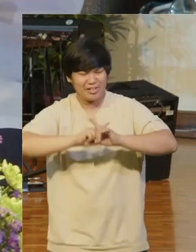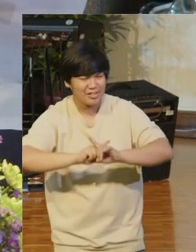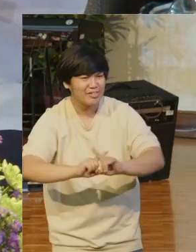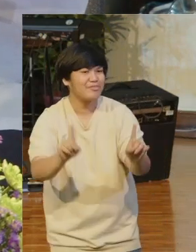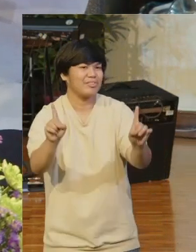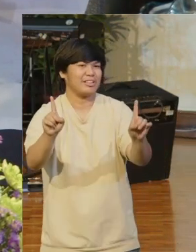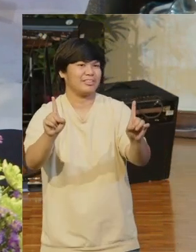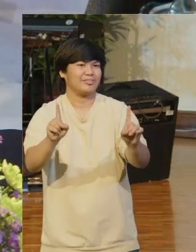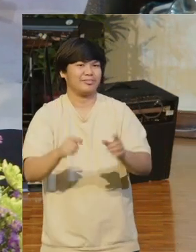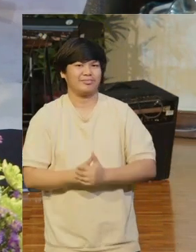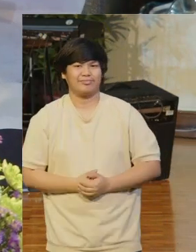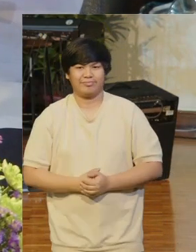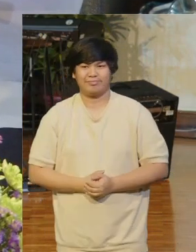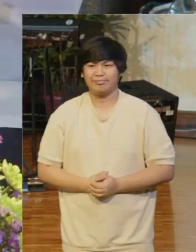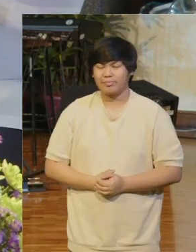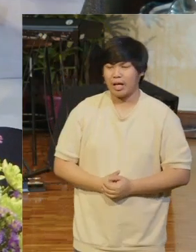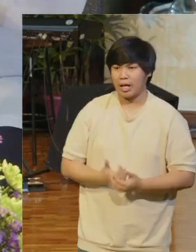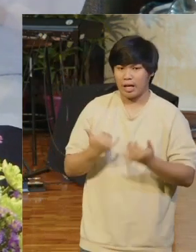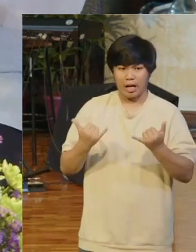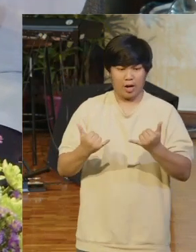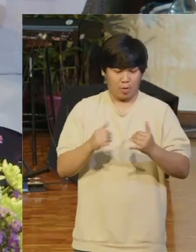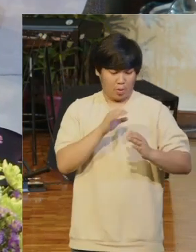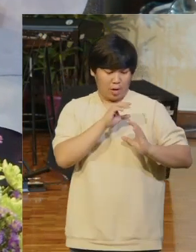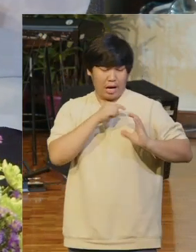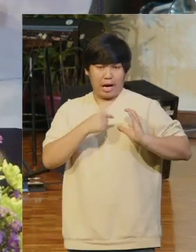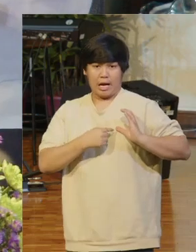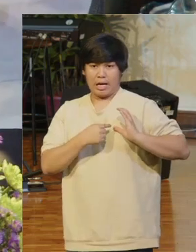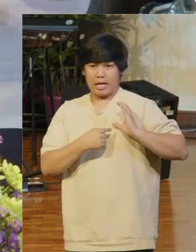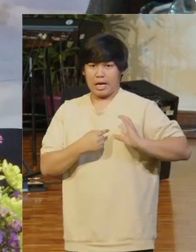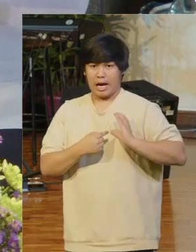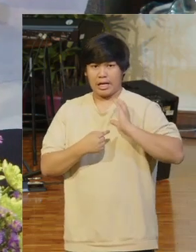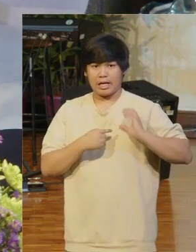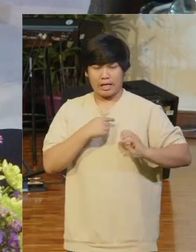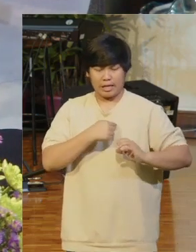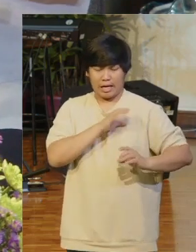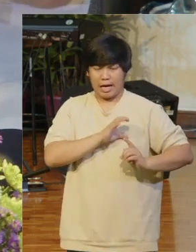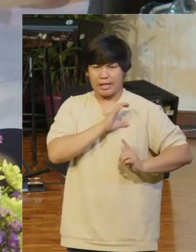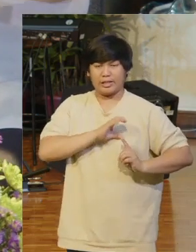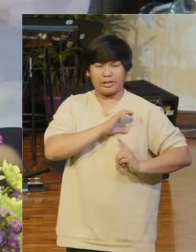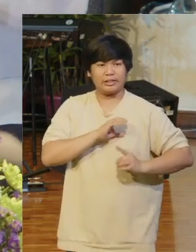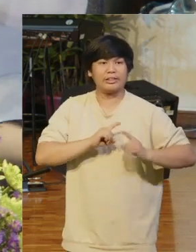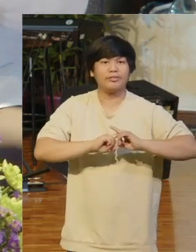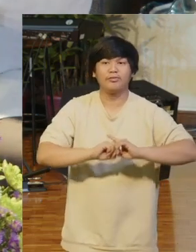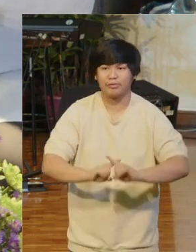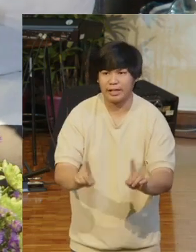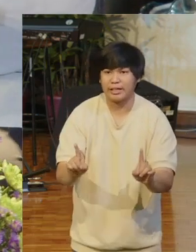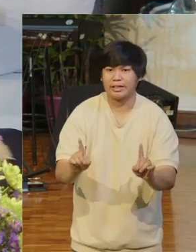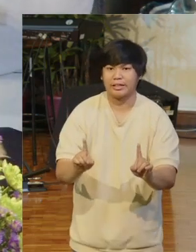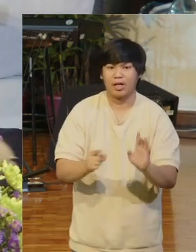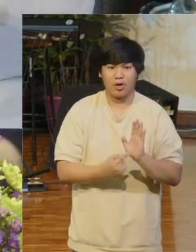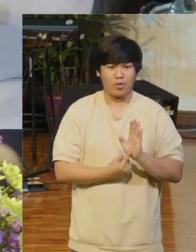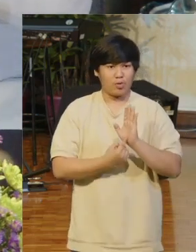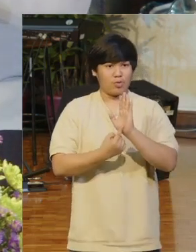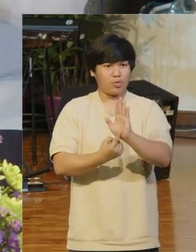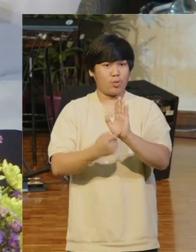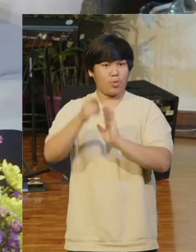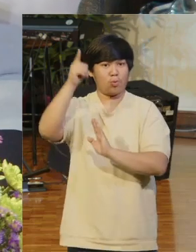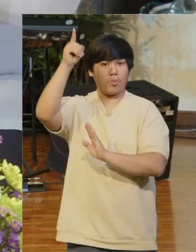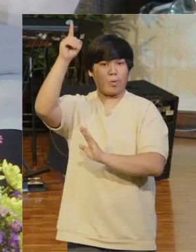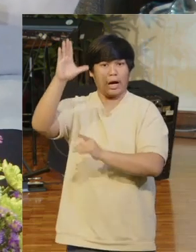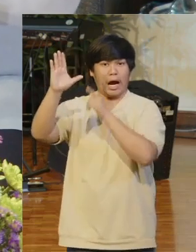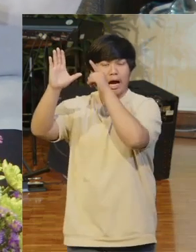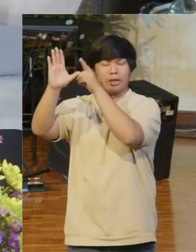incommunicable. Ito ang mga katangian na nagbibigay kahulugan sa Kanyang pagiging